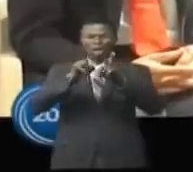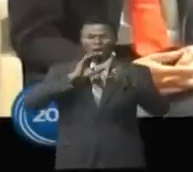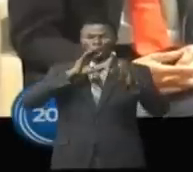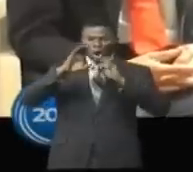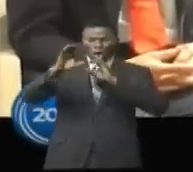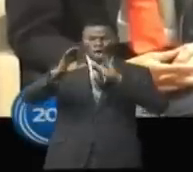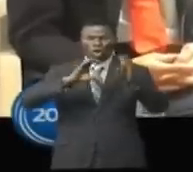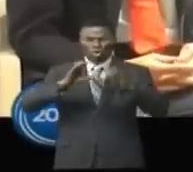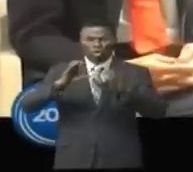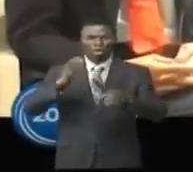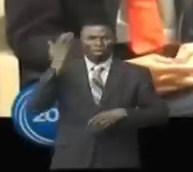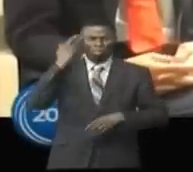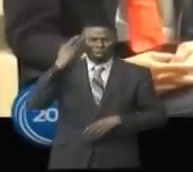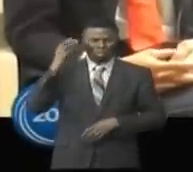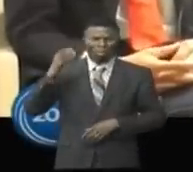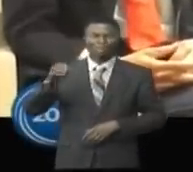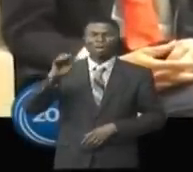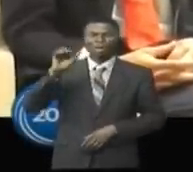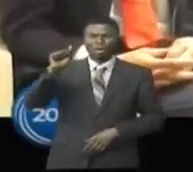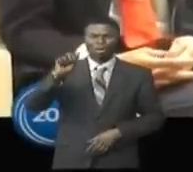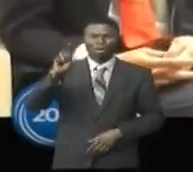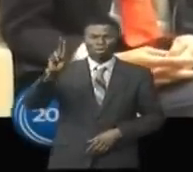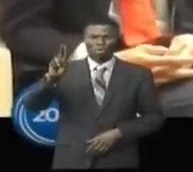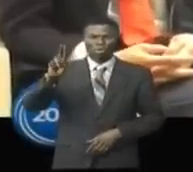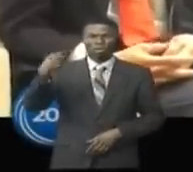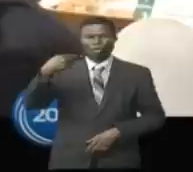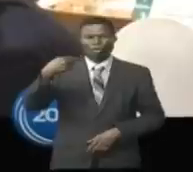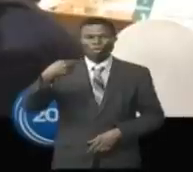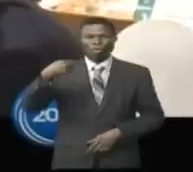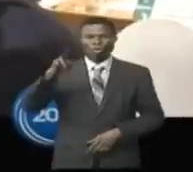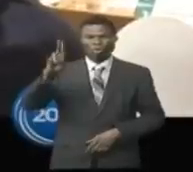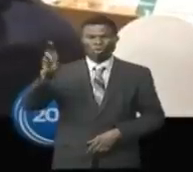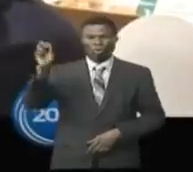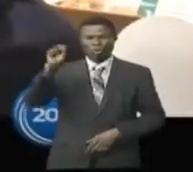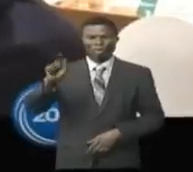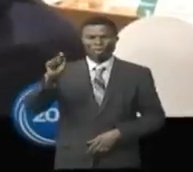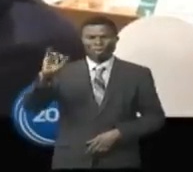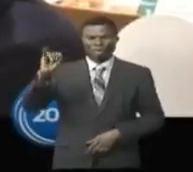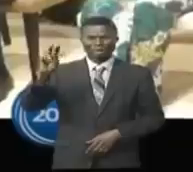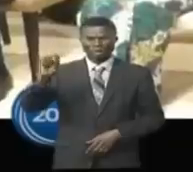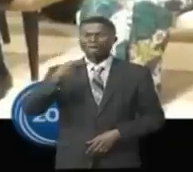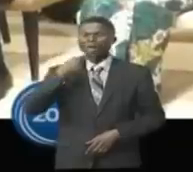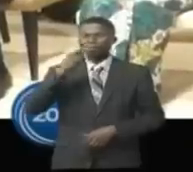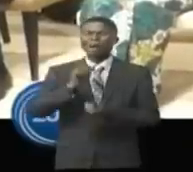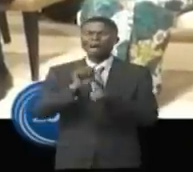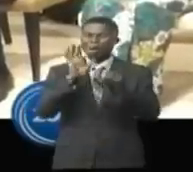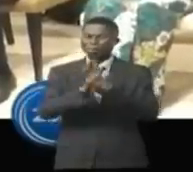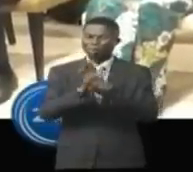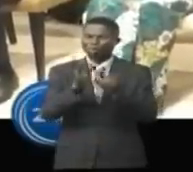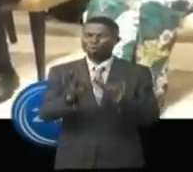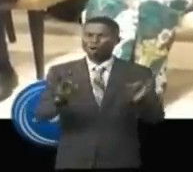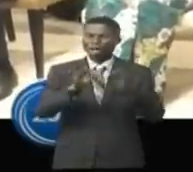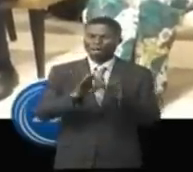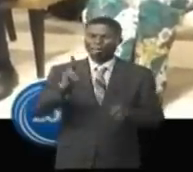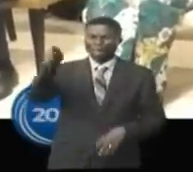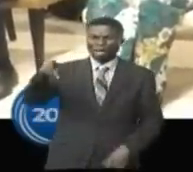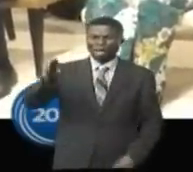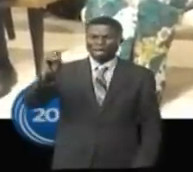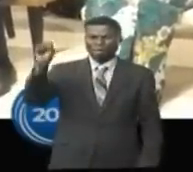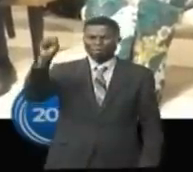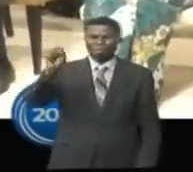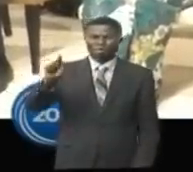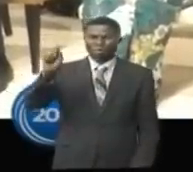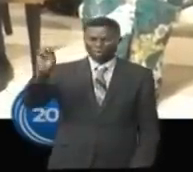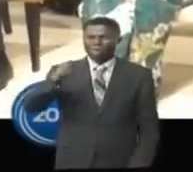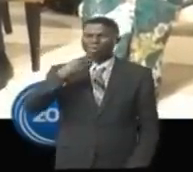Communication, Augustin Kibasa Maliba, et est revenu sur l'importance de la Poste et les rôles qu'elle est appelée à jouer dans la mise en